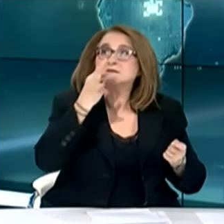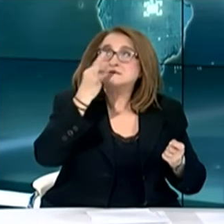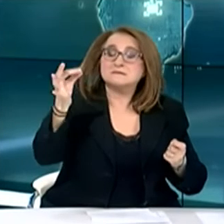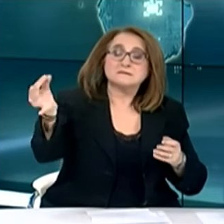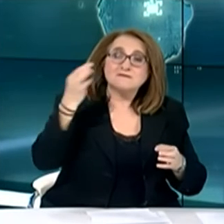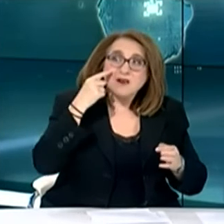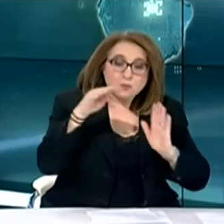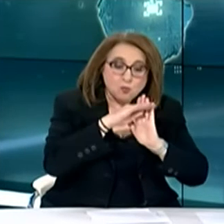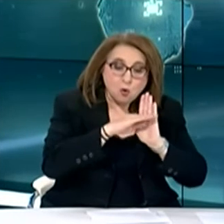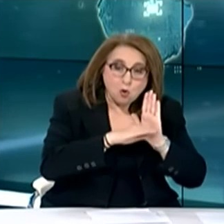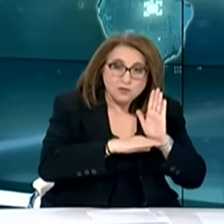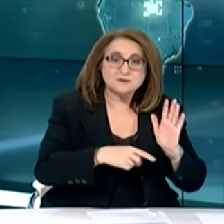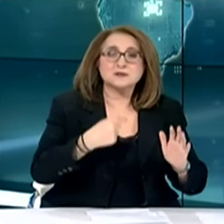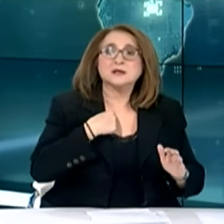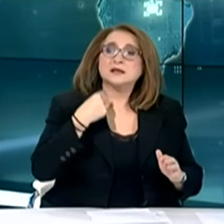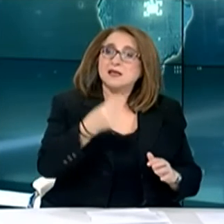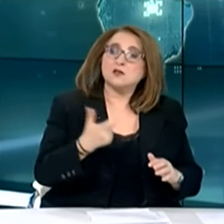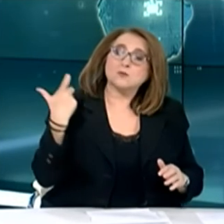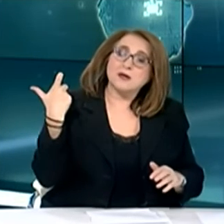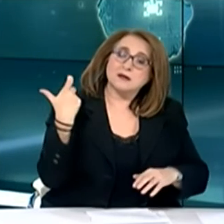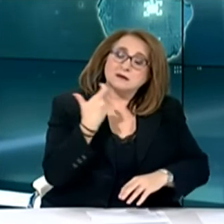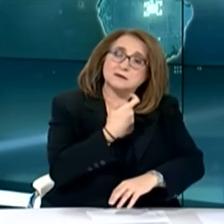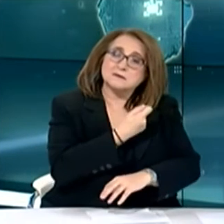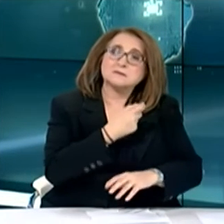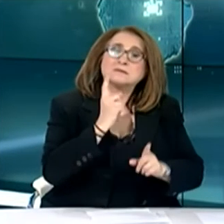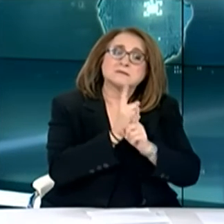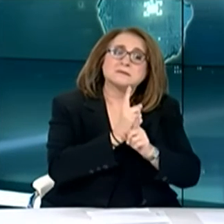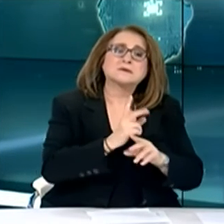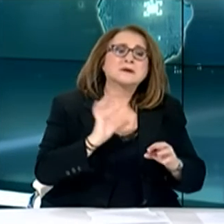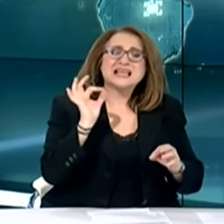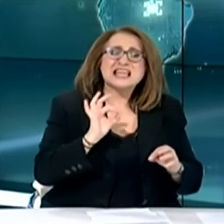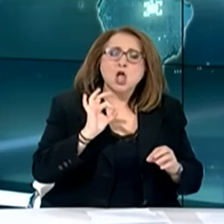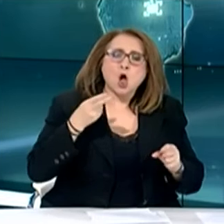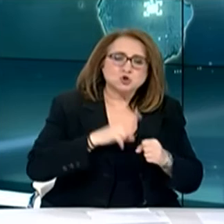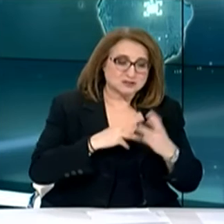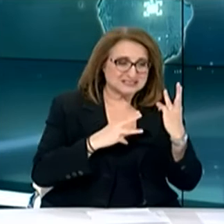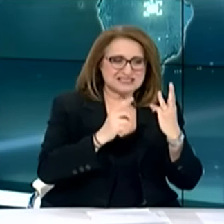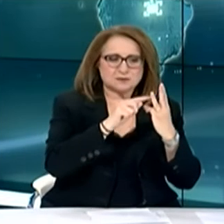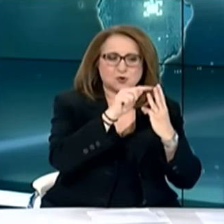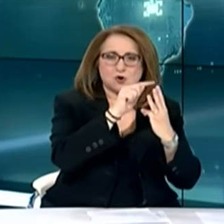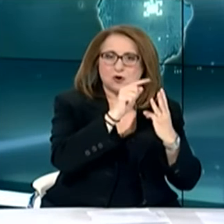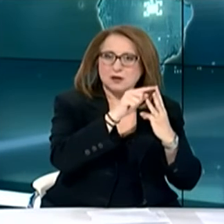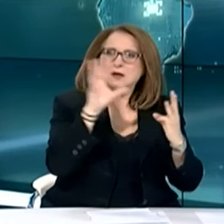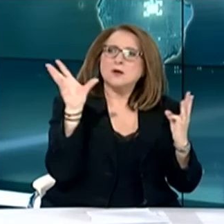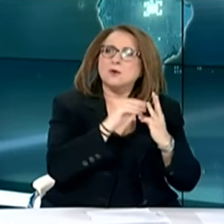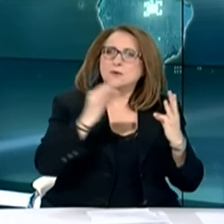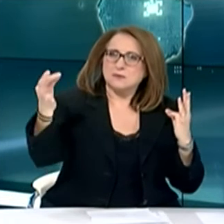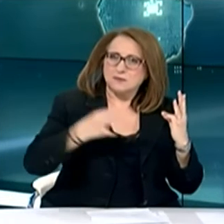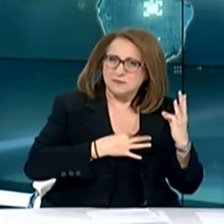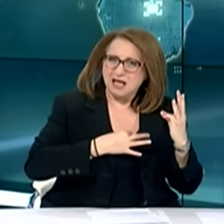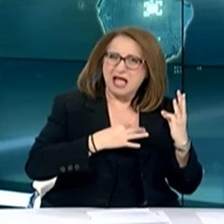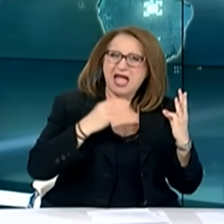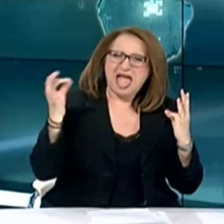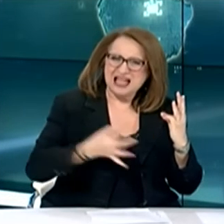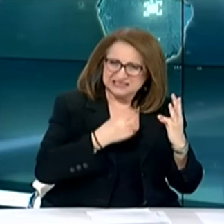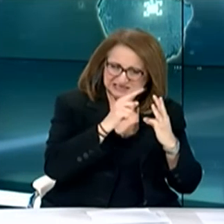δίνουμε και τριπλό αντιϊκό συνδυασμό, ο οποίος περιλαμβάνει φάρμακο ειδικό για τον HIV, φάρμακο που